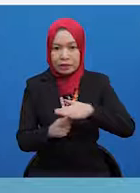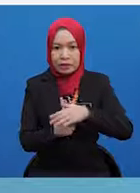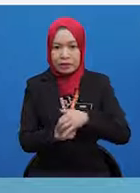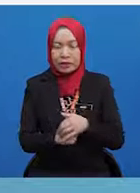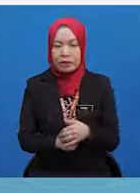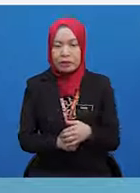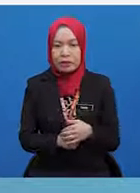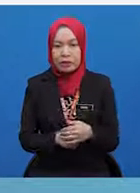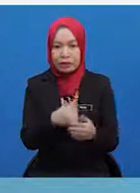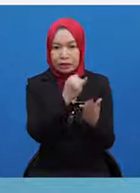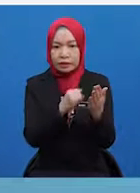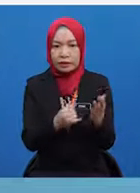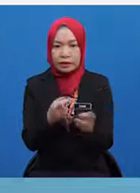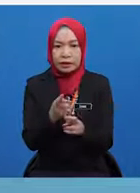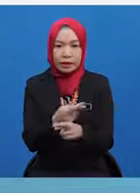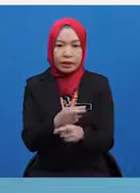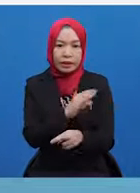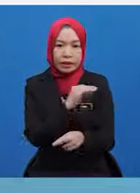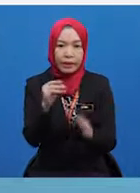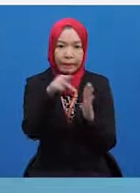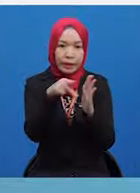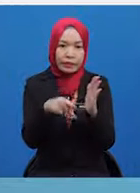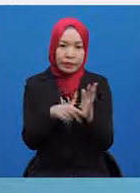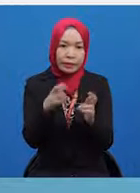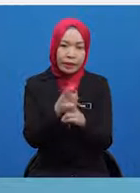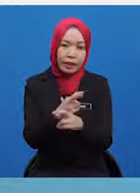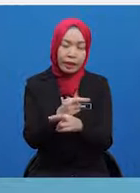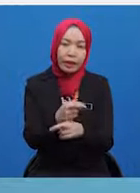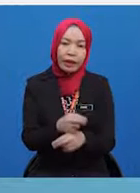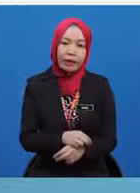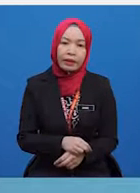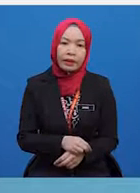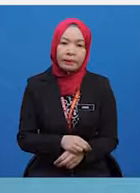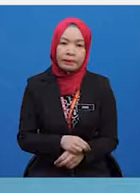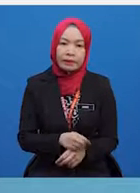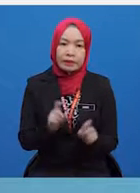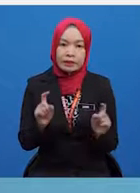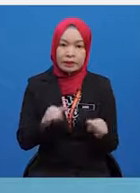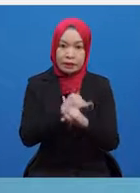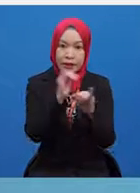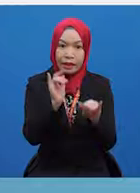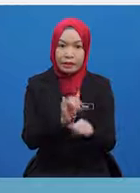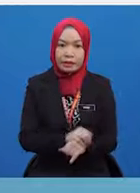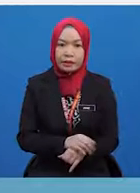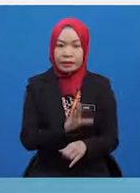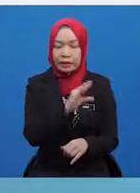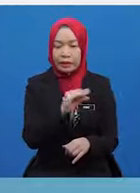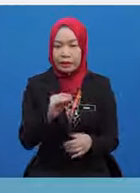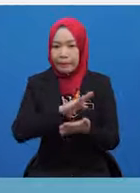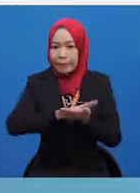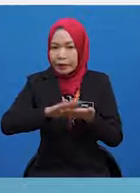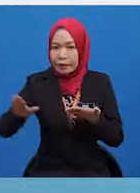dan prinsip rekaan, mesej yang jelas dan tepat, serta kemas